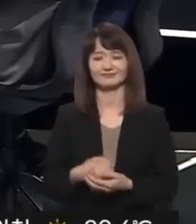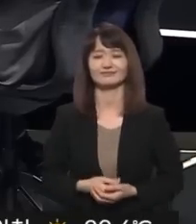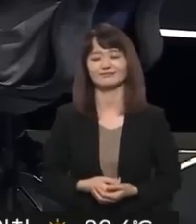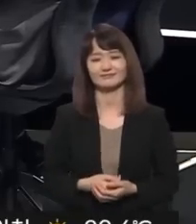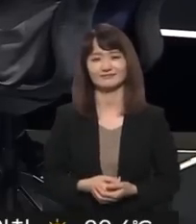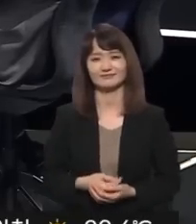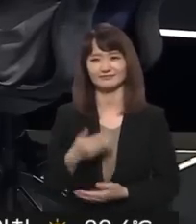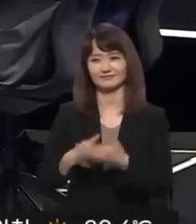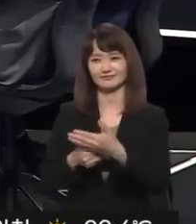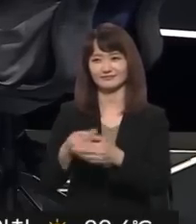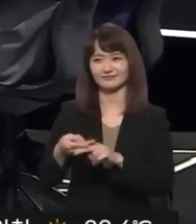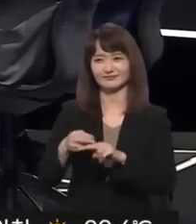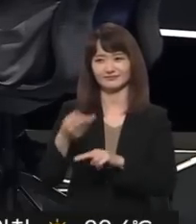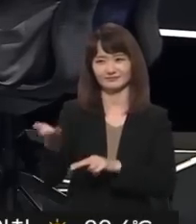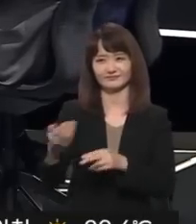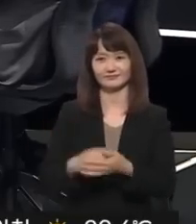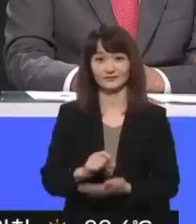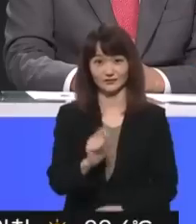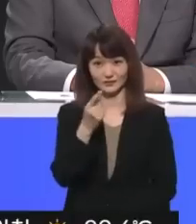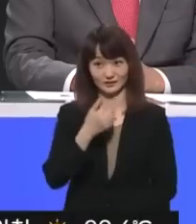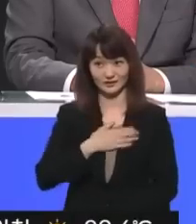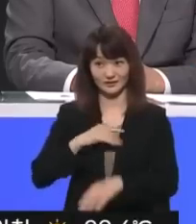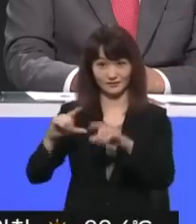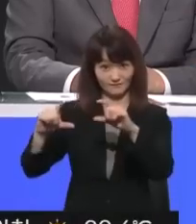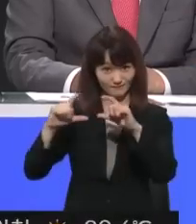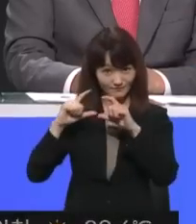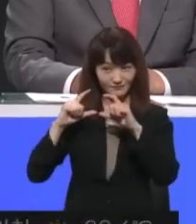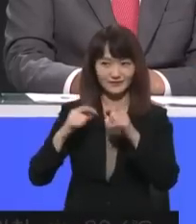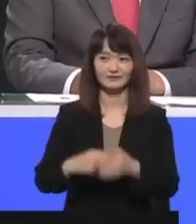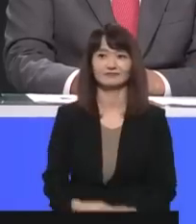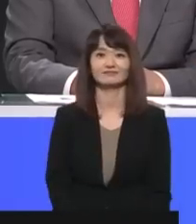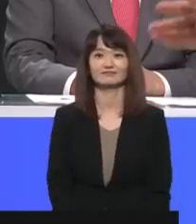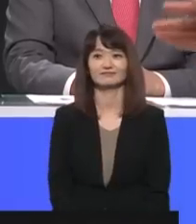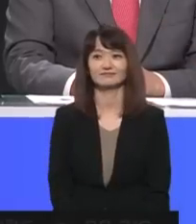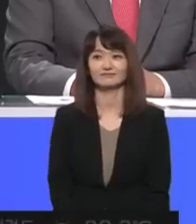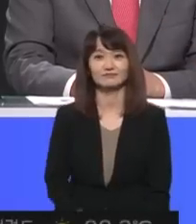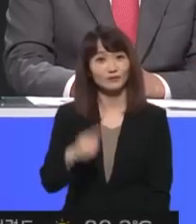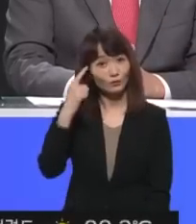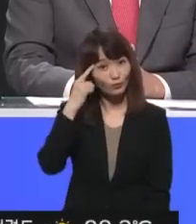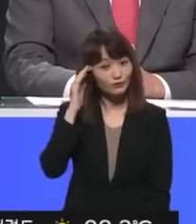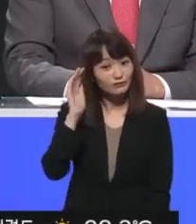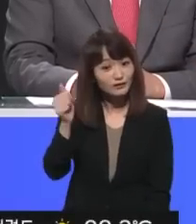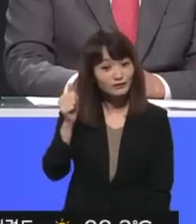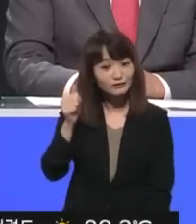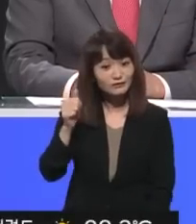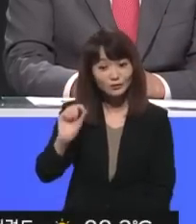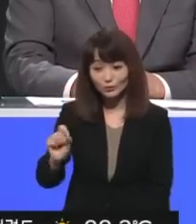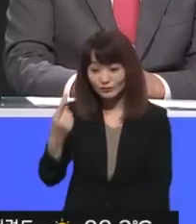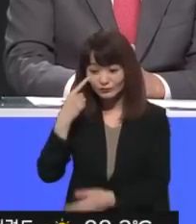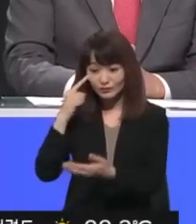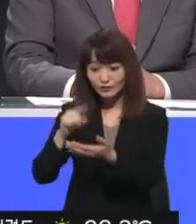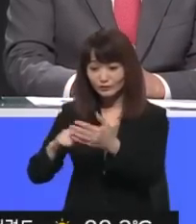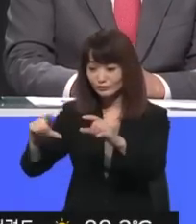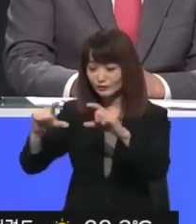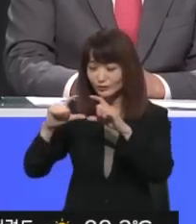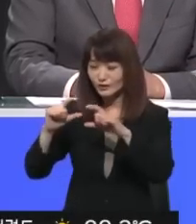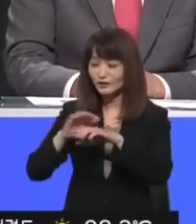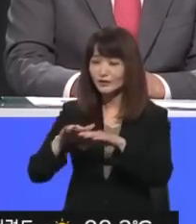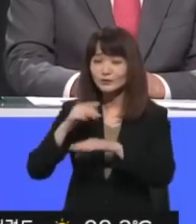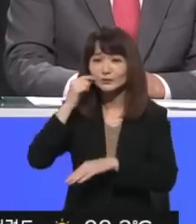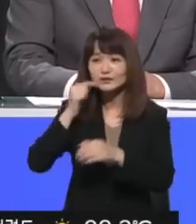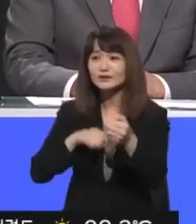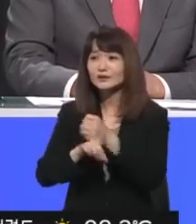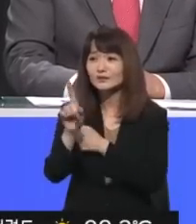분들에게 저희가 영화표 원인을 알고 진단하고 처방을 하시잖아요, 이분은. 그러게요. 알았어요. 왜 대통령 못하시죠? 나중에 1년 뒤에 한 번에